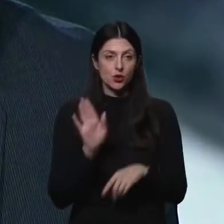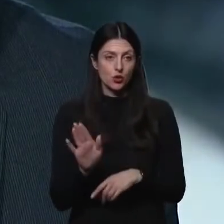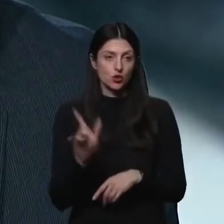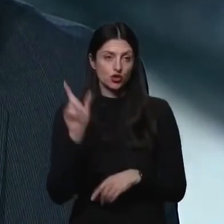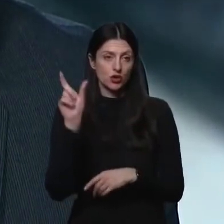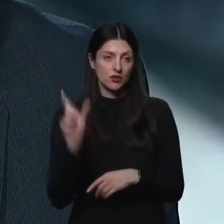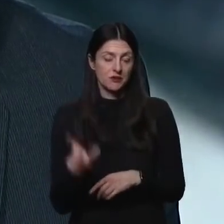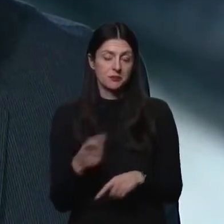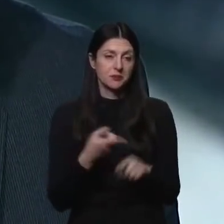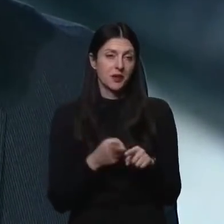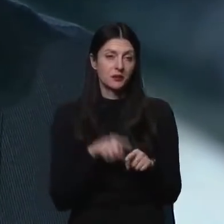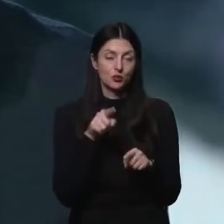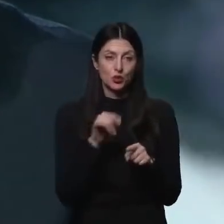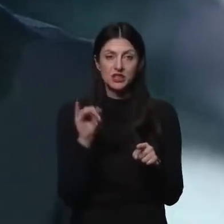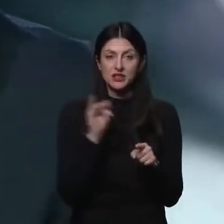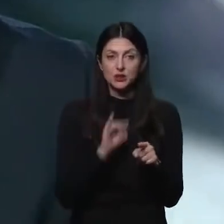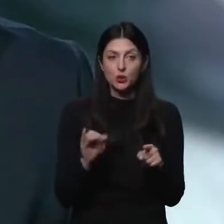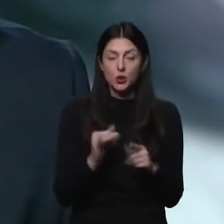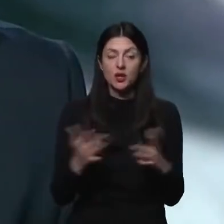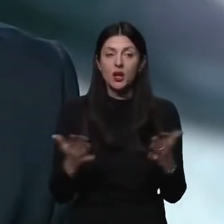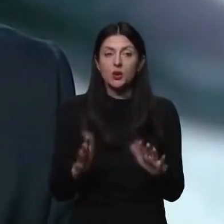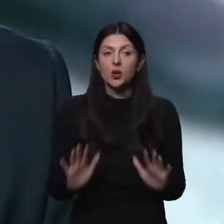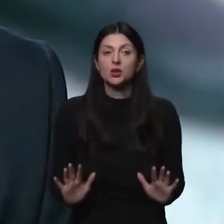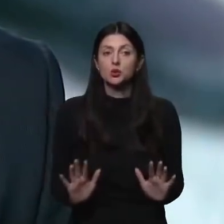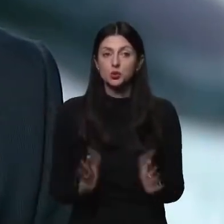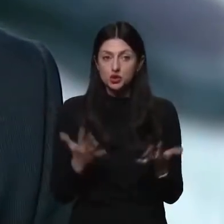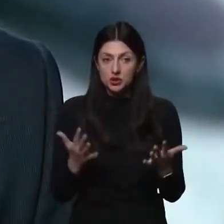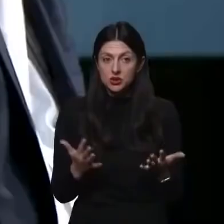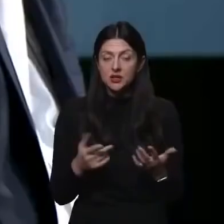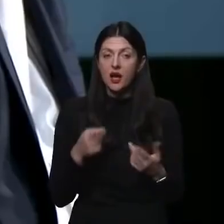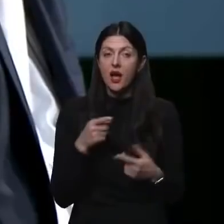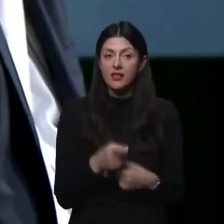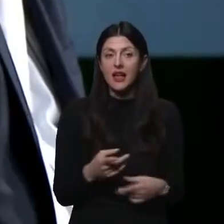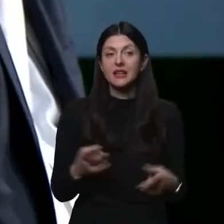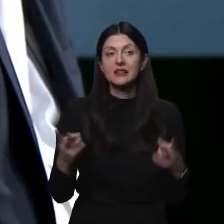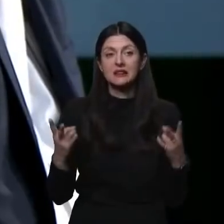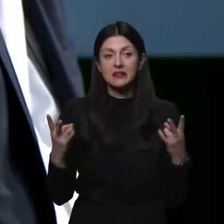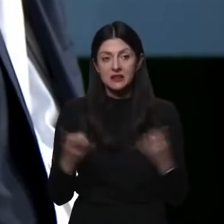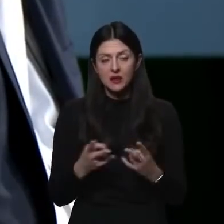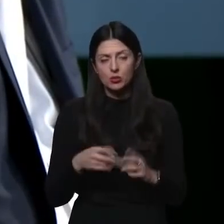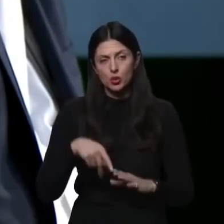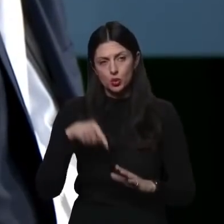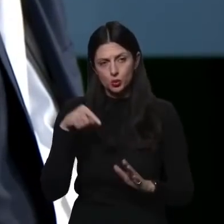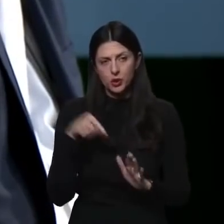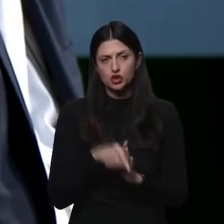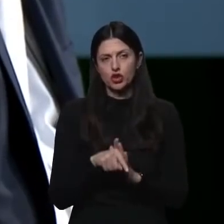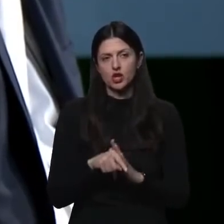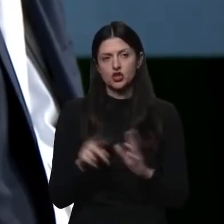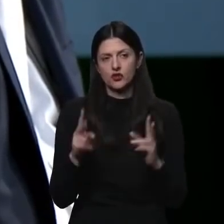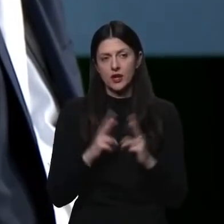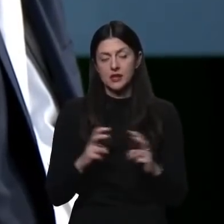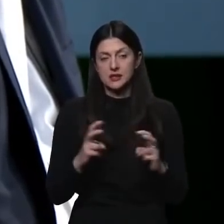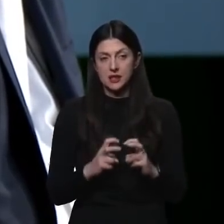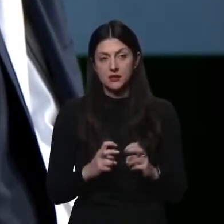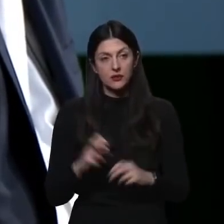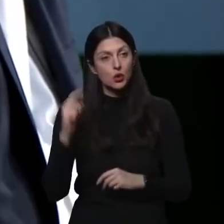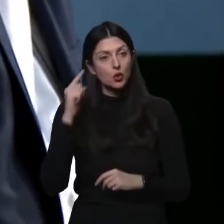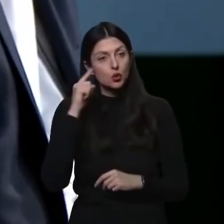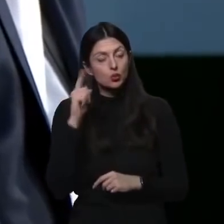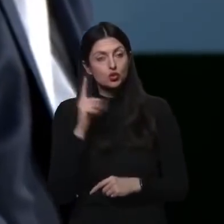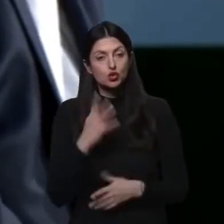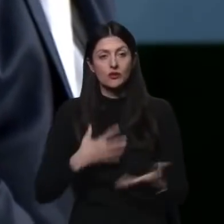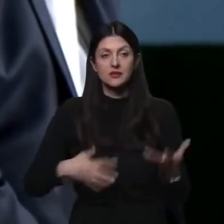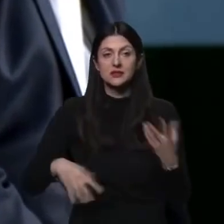сама история, которая вот случилась, она требует, конечно же, глубочайшего расследования. Я думаю, что всему миру